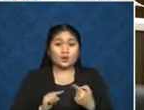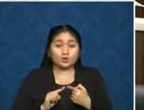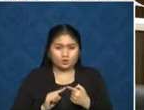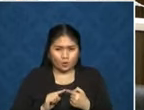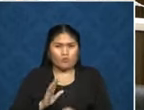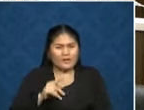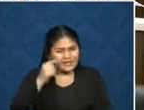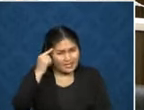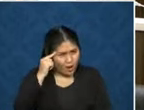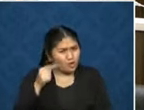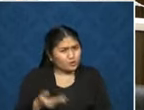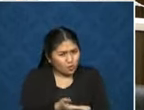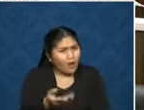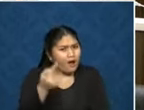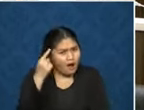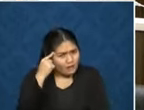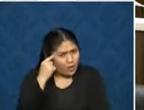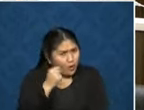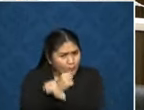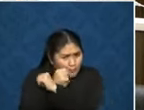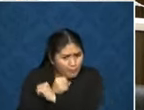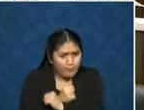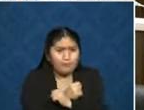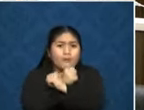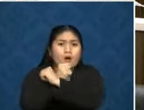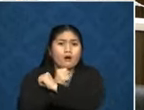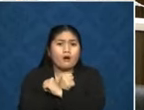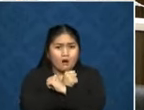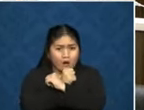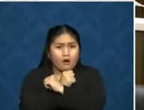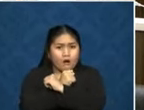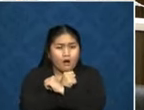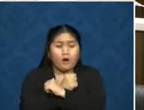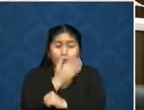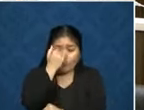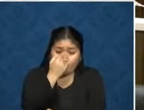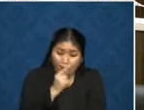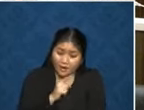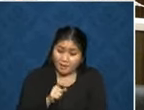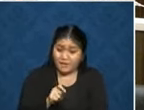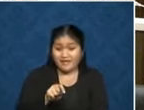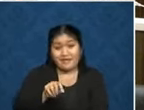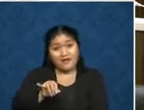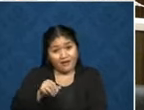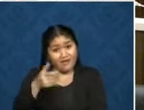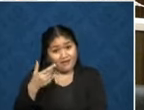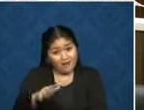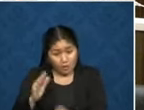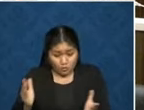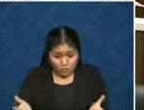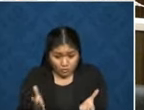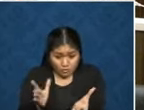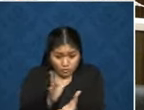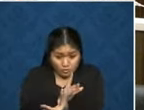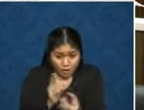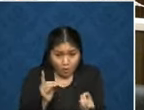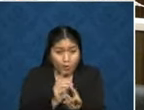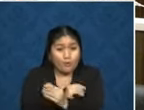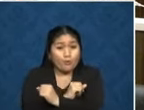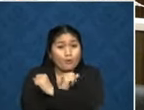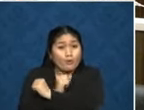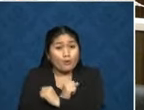ามันต้องอยู่บน principle ของความปลอดภัยเรามี AI เนี่ยเราส่งเสริมทำให้สังคมมันปลอดภัยมากยิ่ง